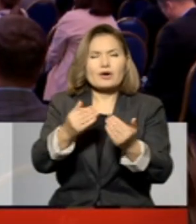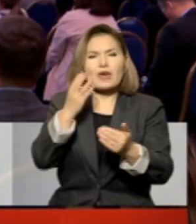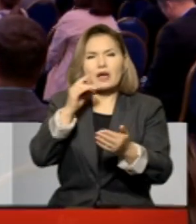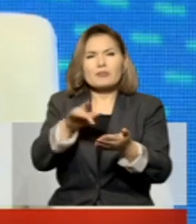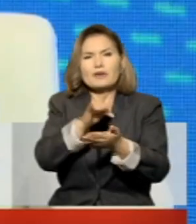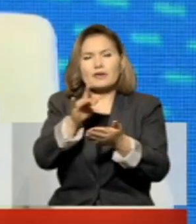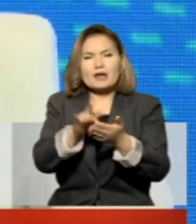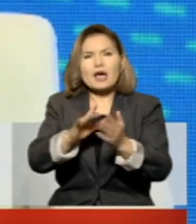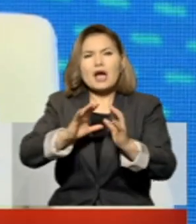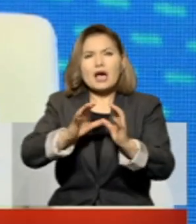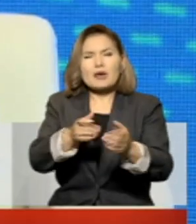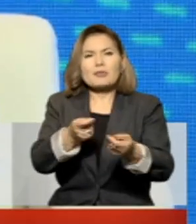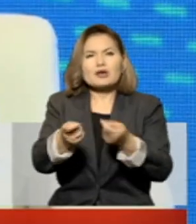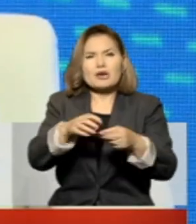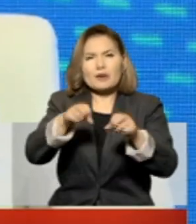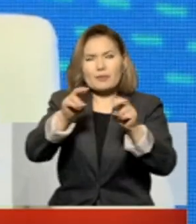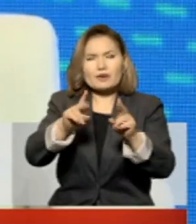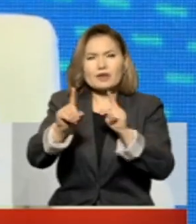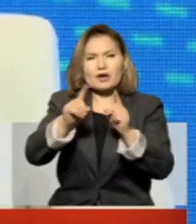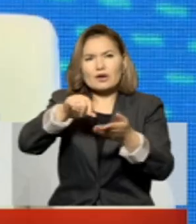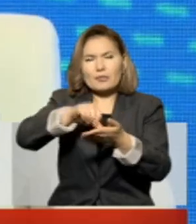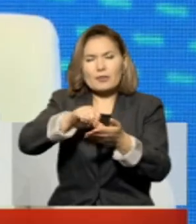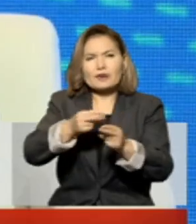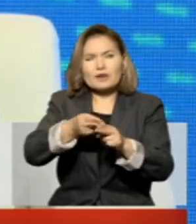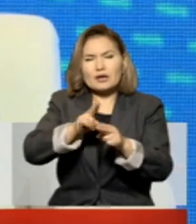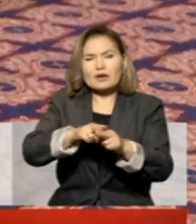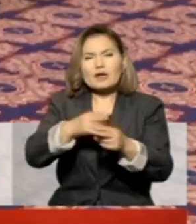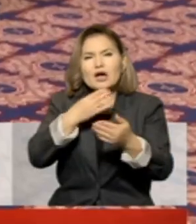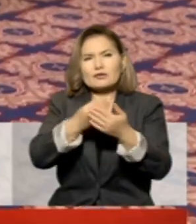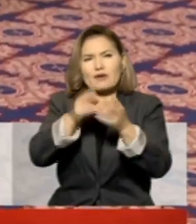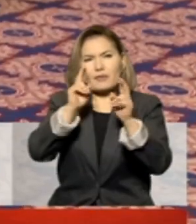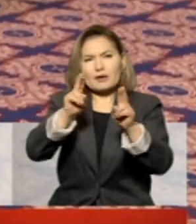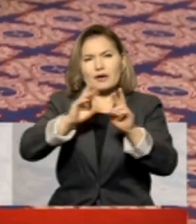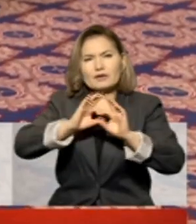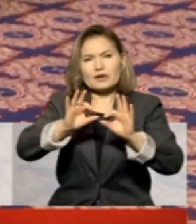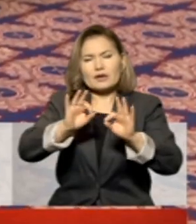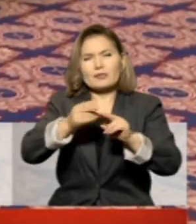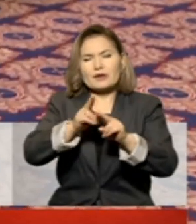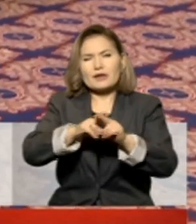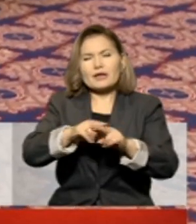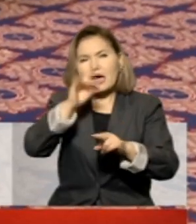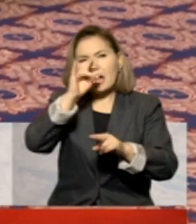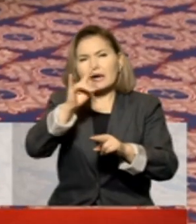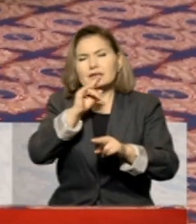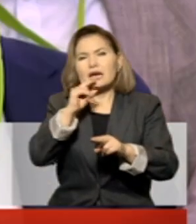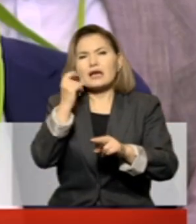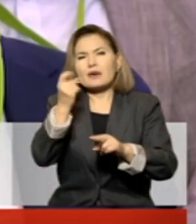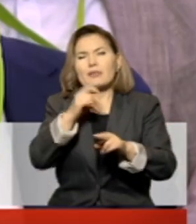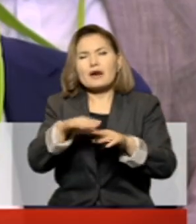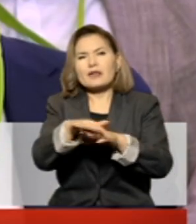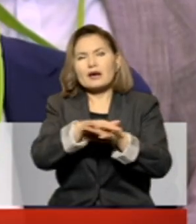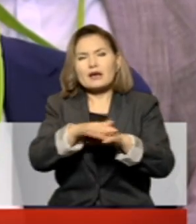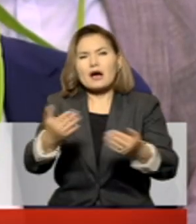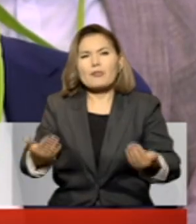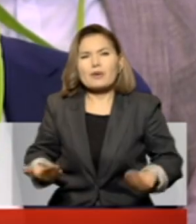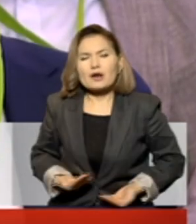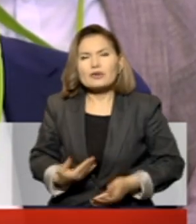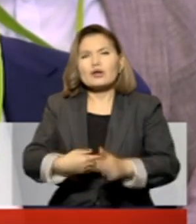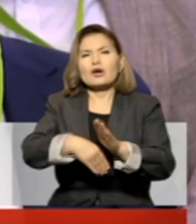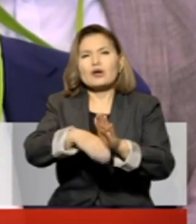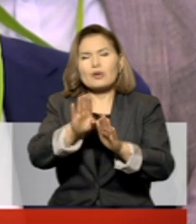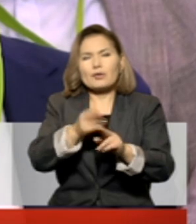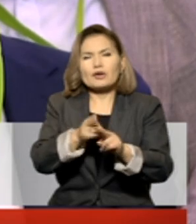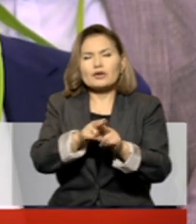шаһарда әлемнің жетекші сарапшылары бас қосып, озық тәжірибесімен бөлісті. Олар ел экономикасы мен халықтың әл-ауқатына